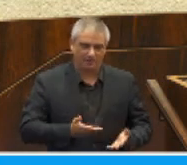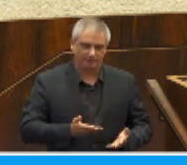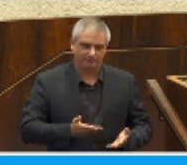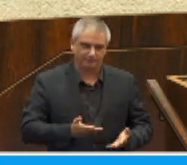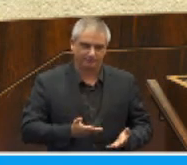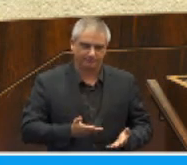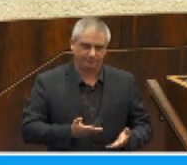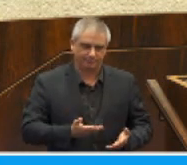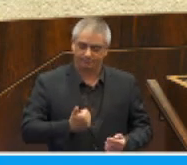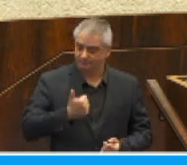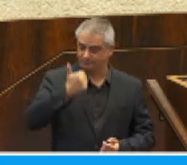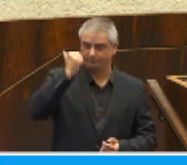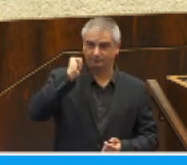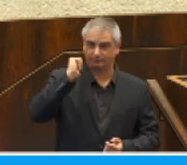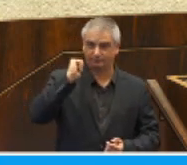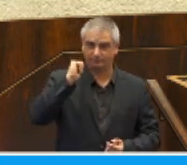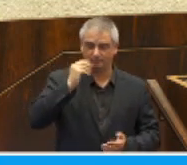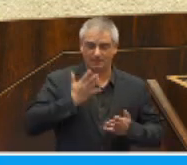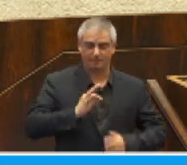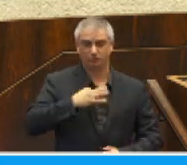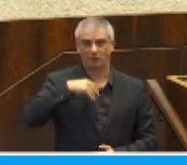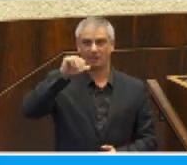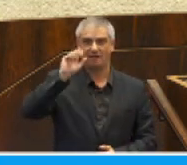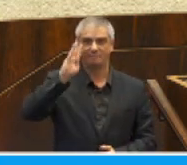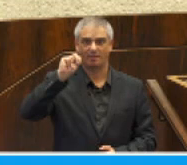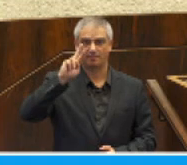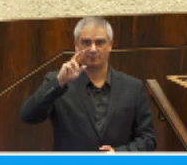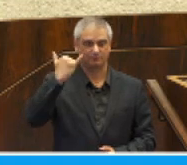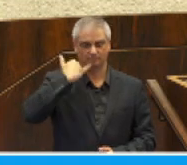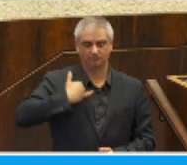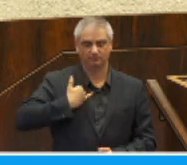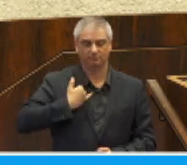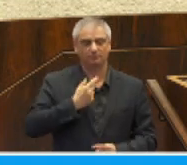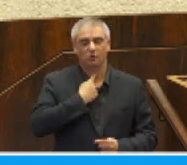אתמול צלצל אליי בני אבנר בקול חנוק